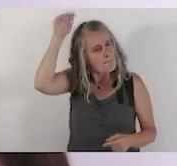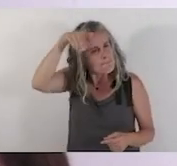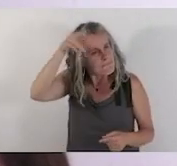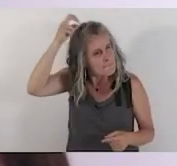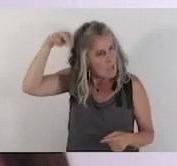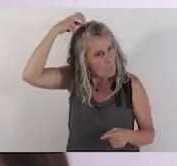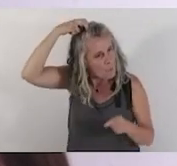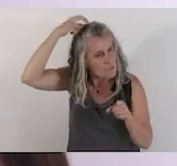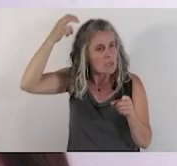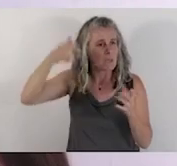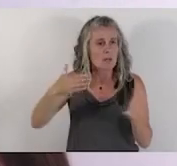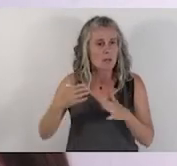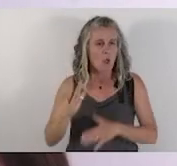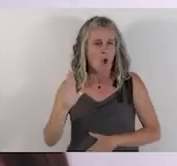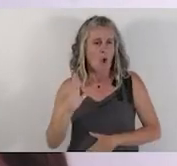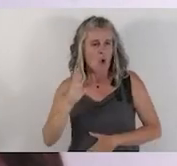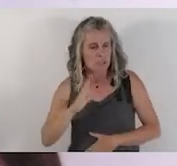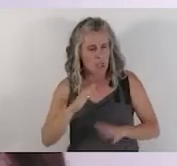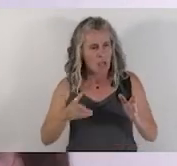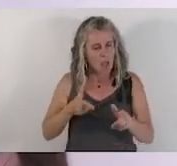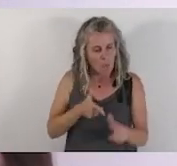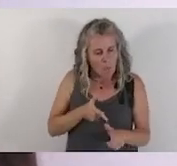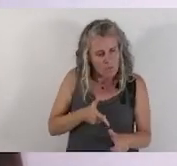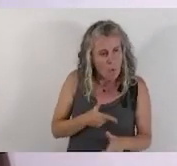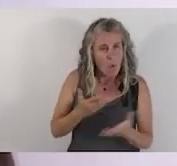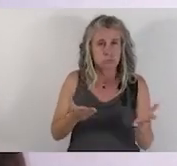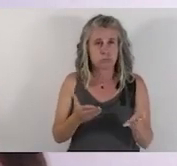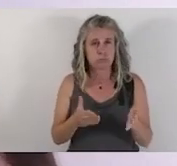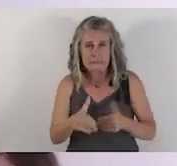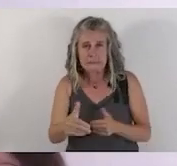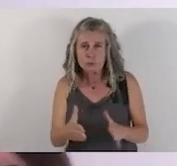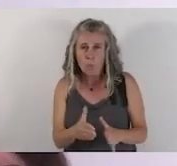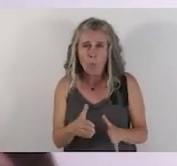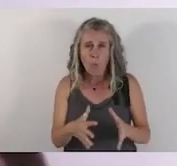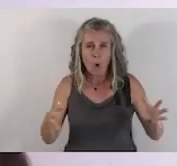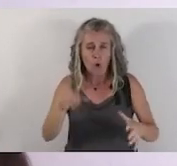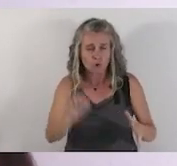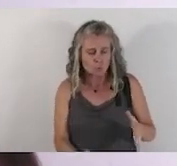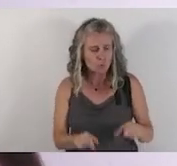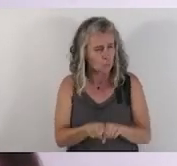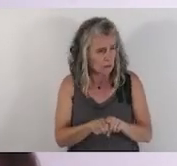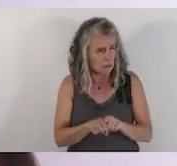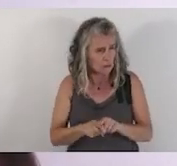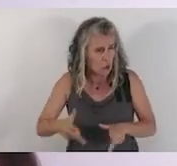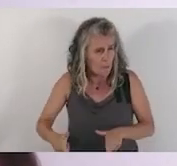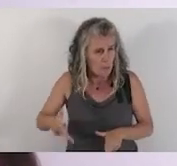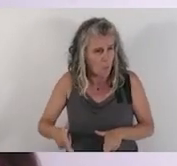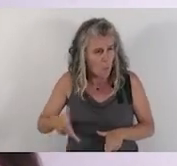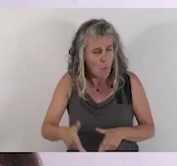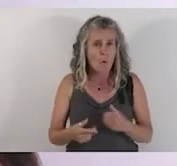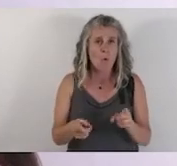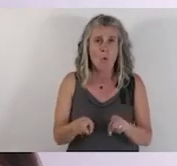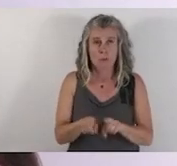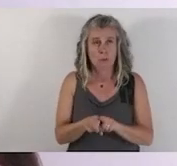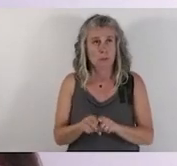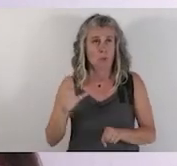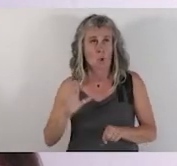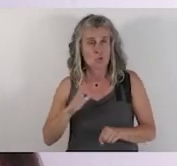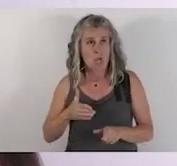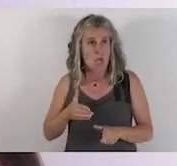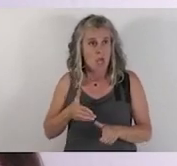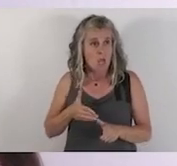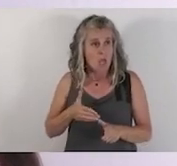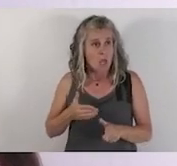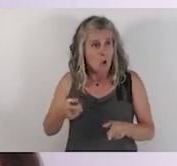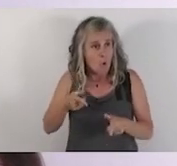nationale des anciens combattants, section Grand Sud, mais aussi les cheminots, les anciens combattants et victimes de guerre, et les membres